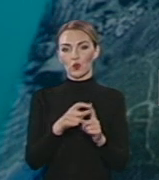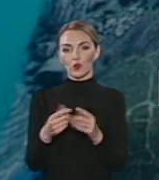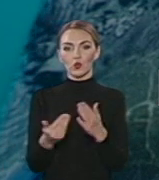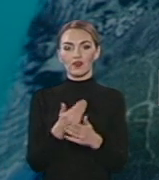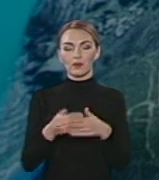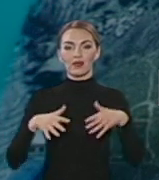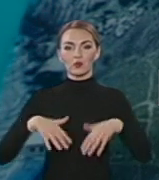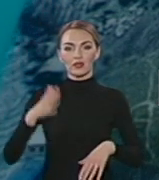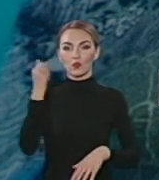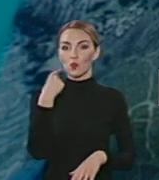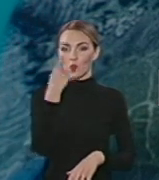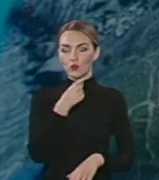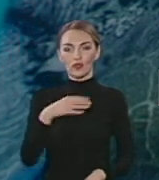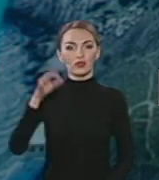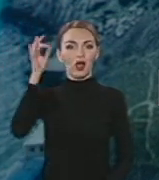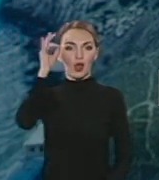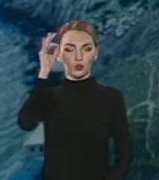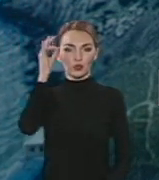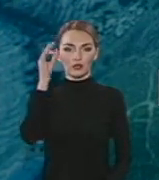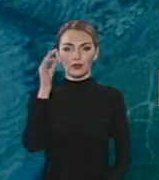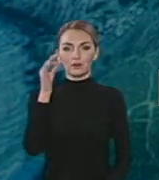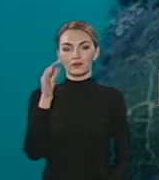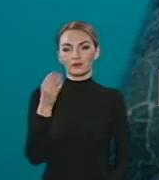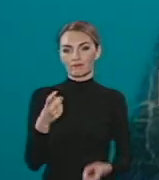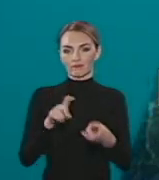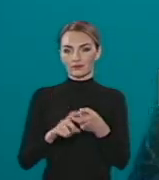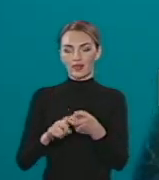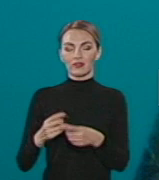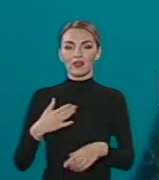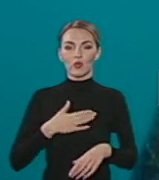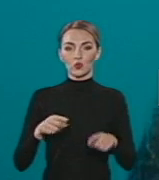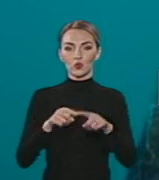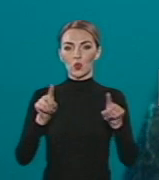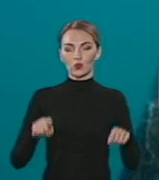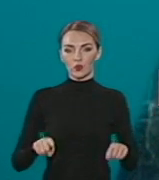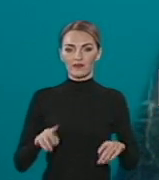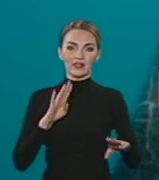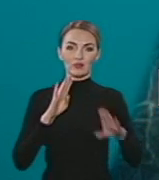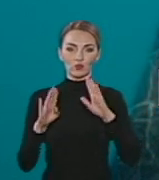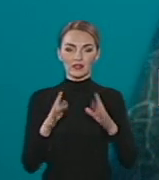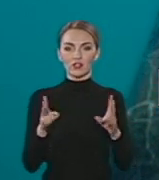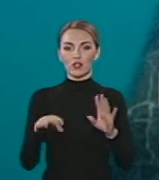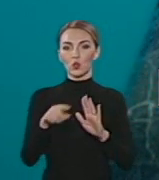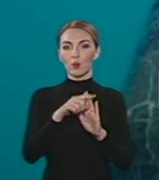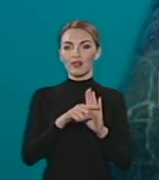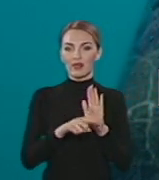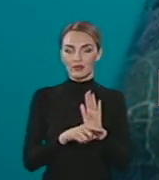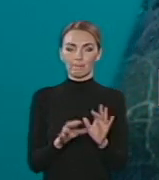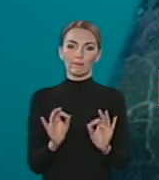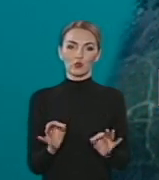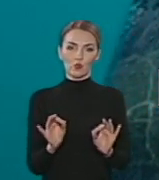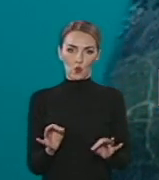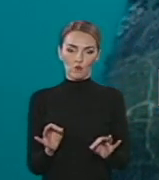новинам кримськотатарською мовою, ще раз нагадую підписуватися на нашу сторіночку у Фейсбуці, залишати свої коментарі і,